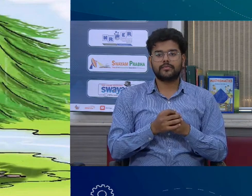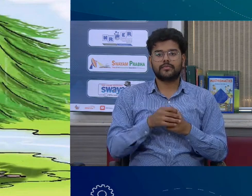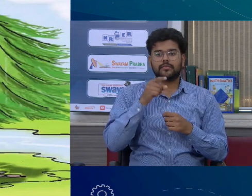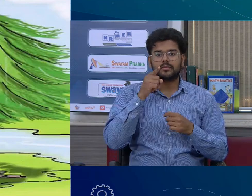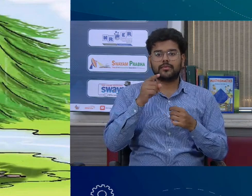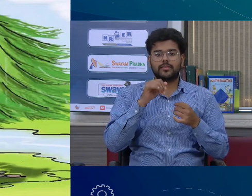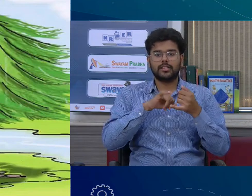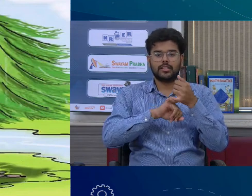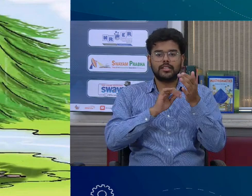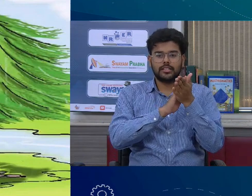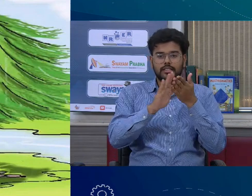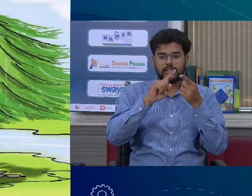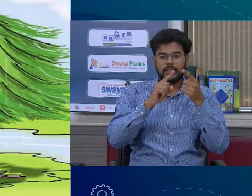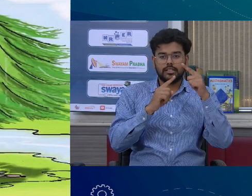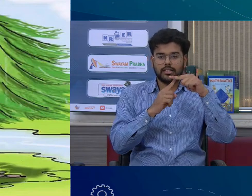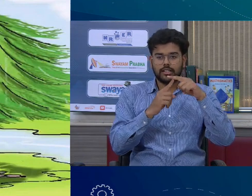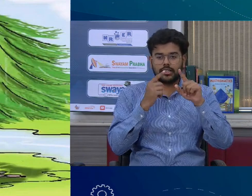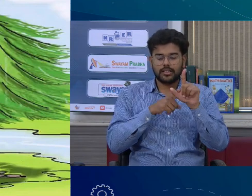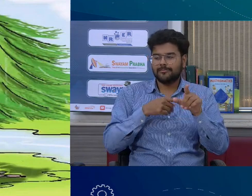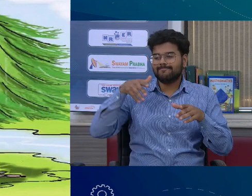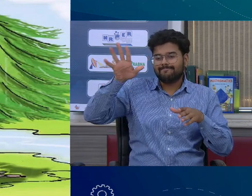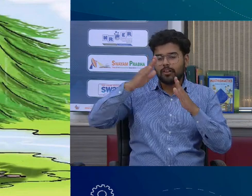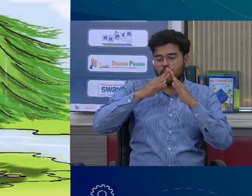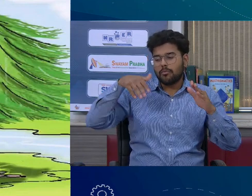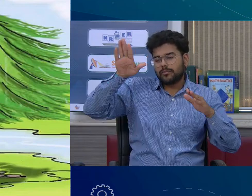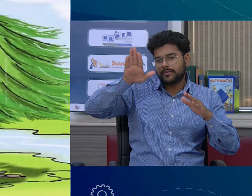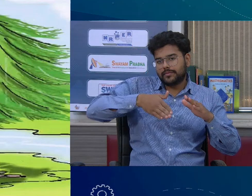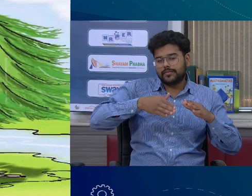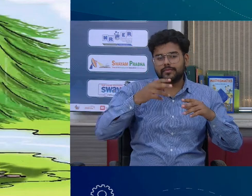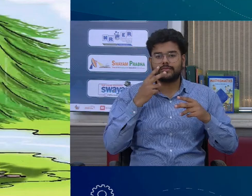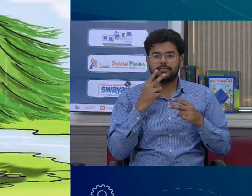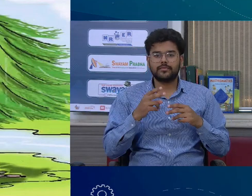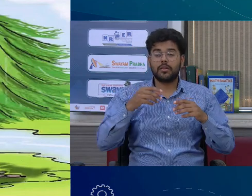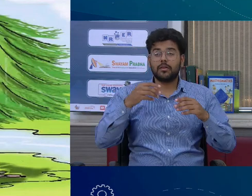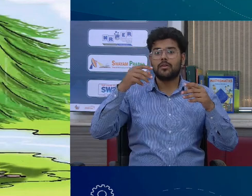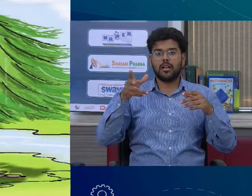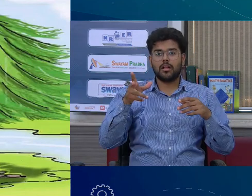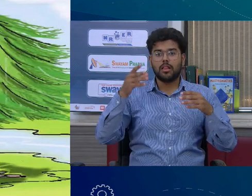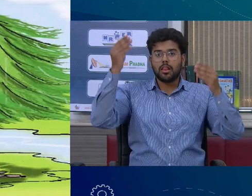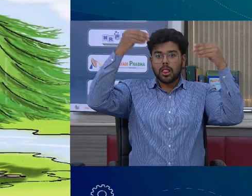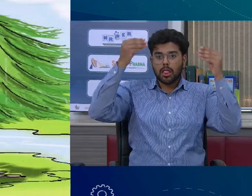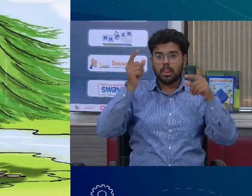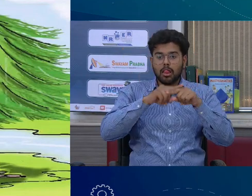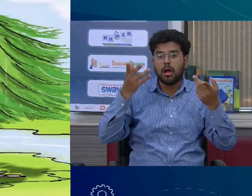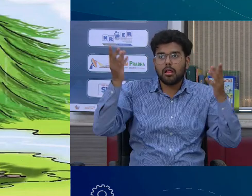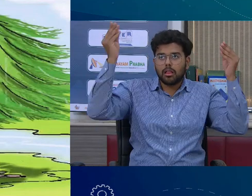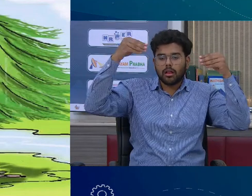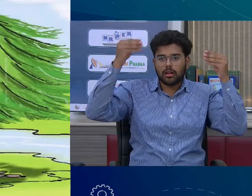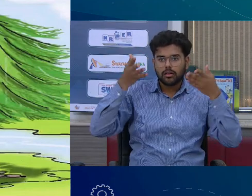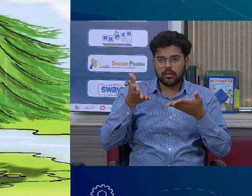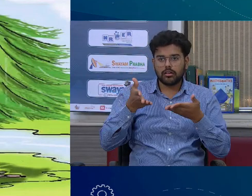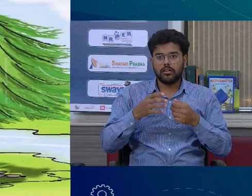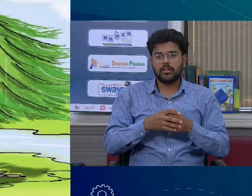magician was returning home when all of a sudden it began to rain. Shakti jo ek magician,